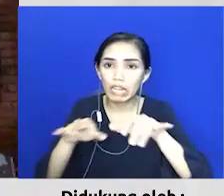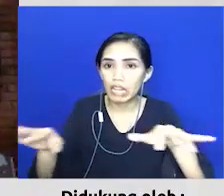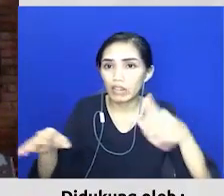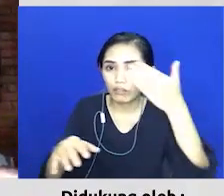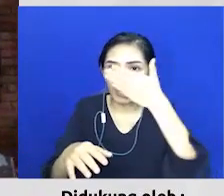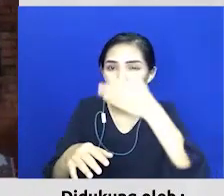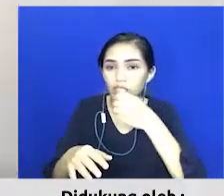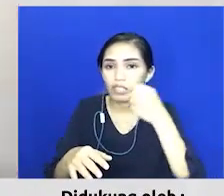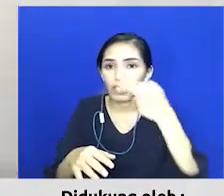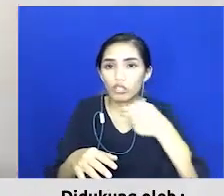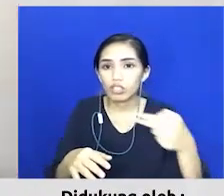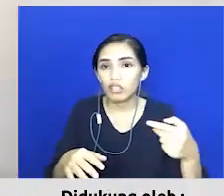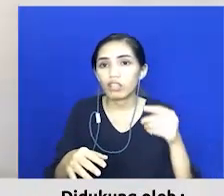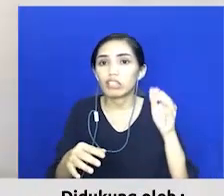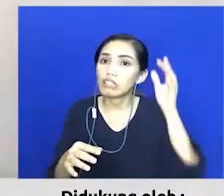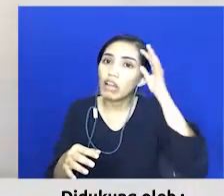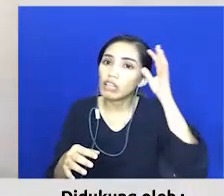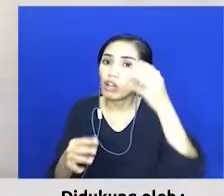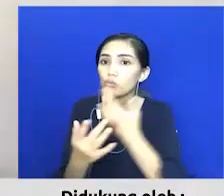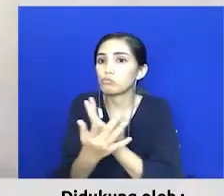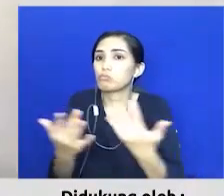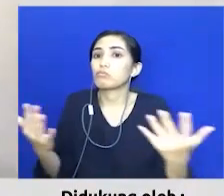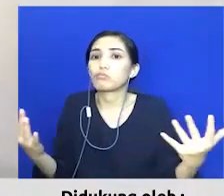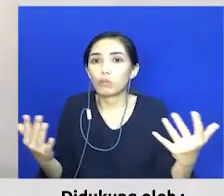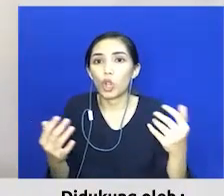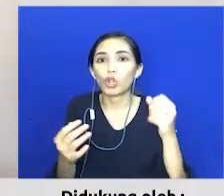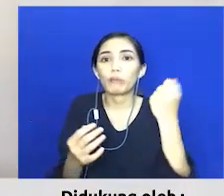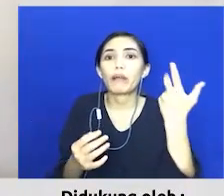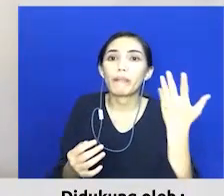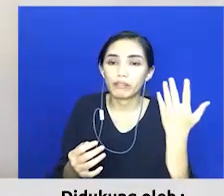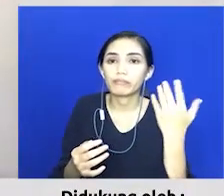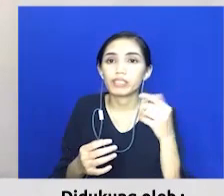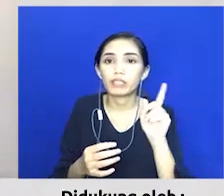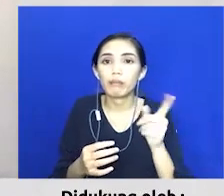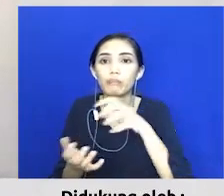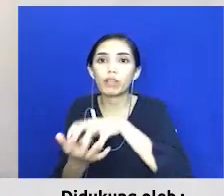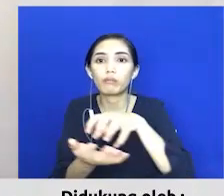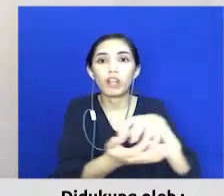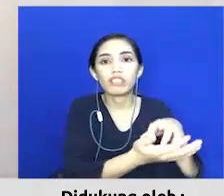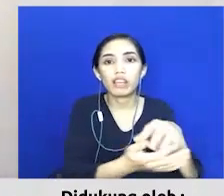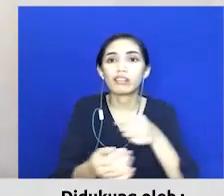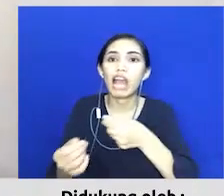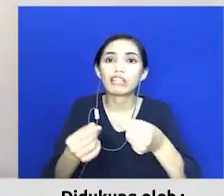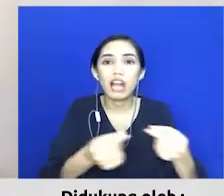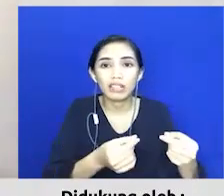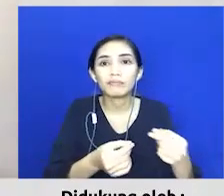itu peredaran film Indonesia. Kita kan tidak tahu jumlah penonton berapa karena ada sistem apa